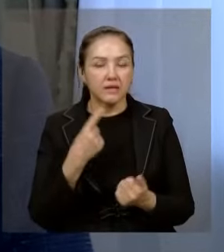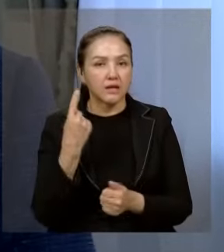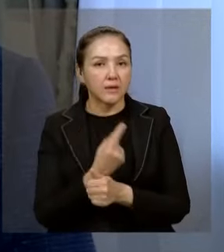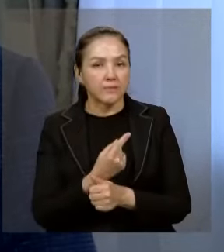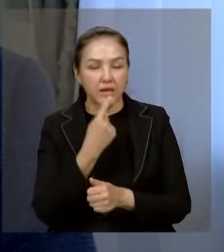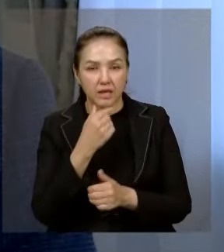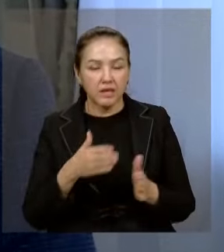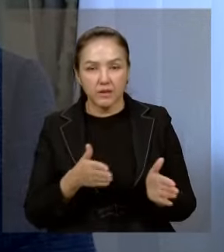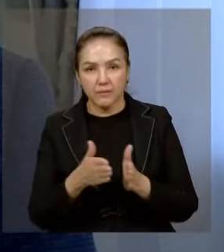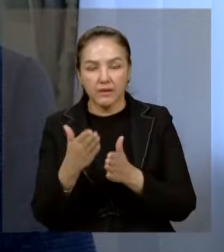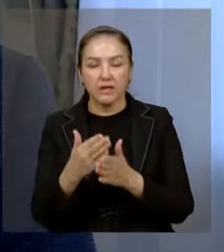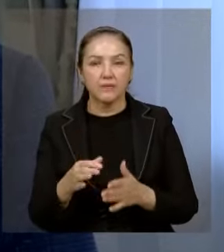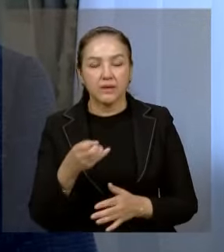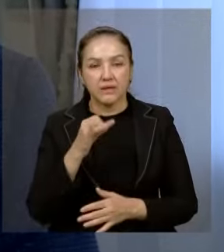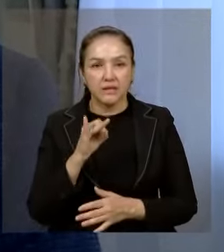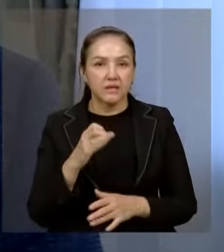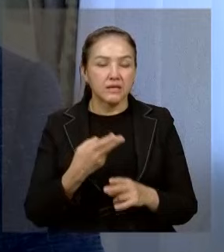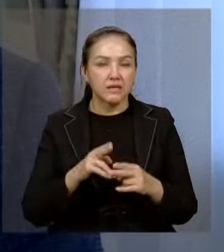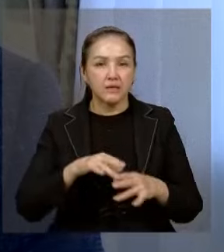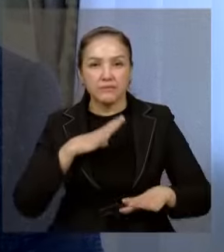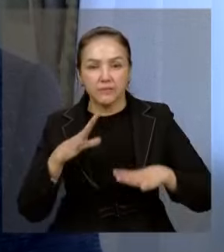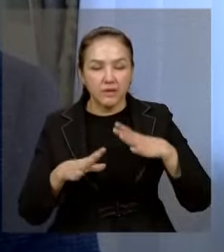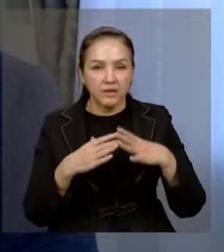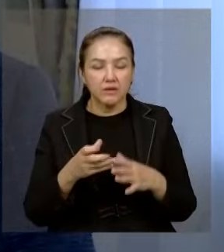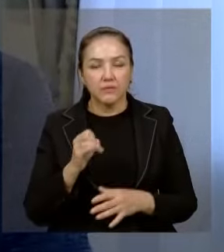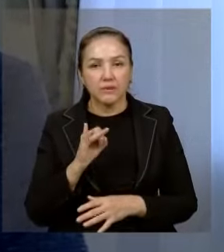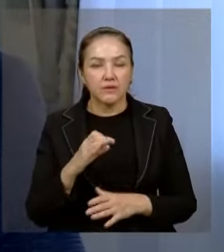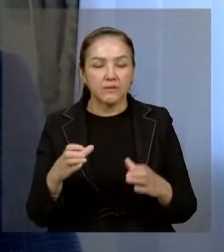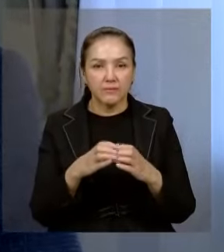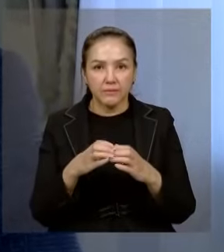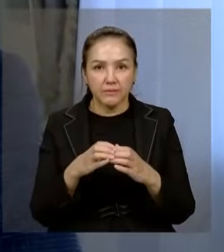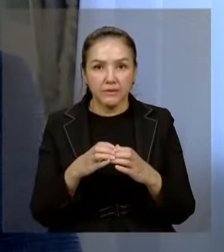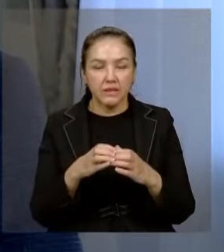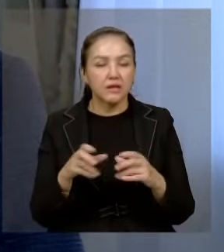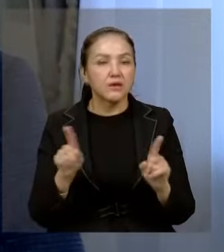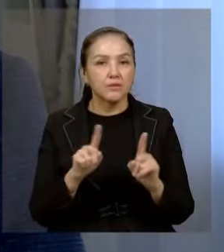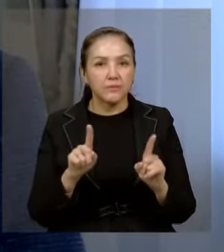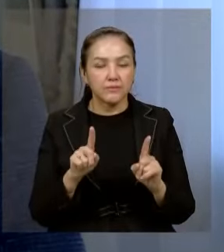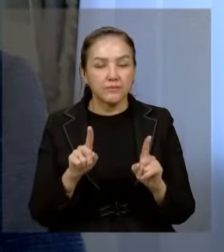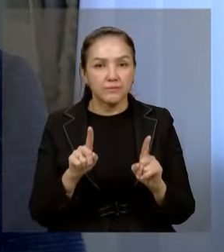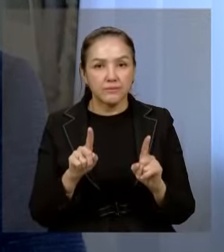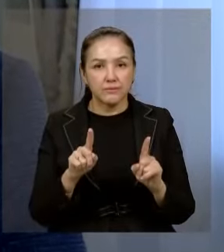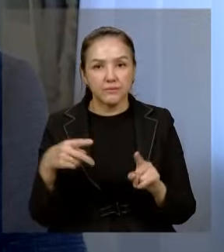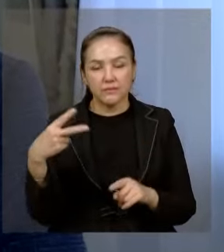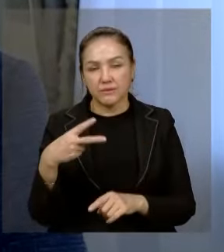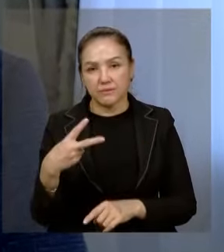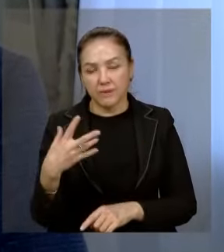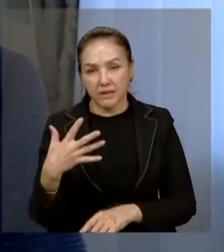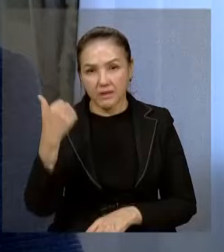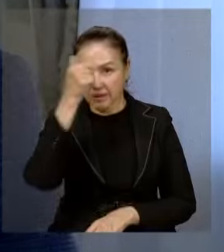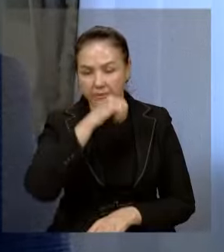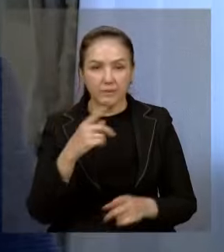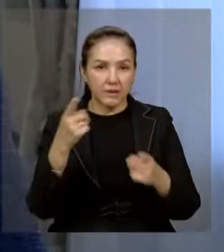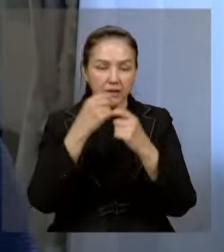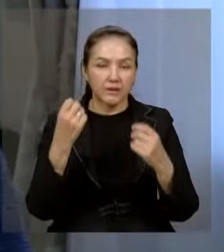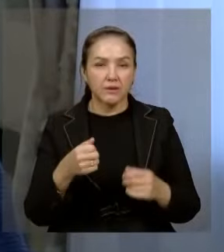красных линий проходящие посланий это подготовка кадров то что 2025 год